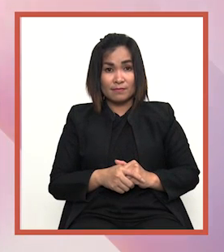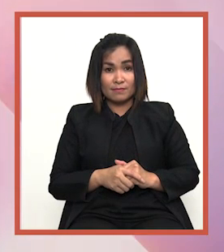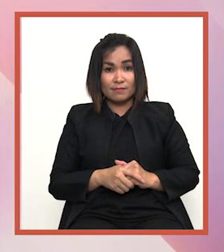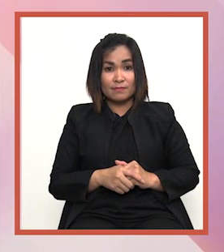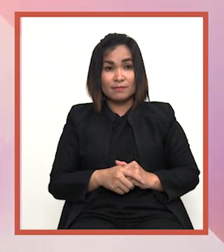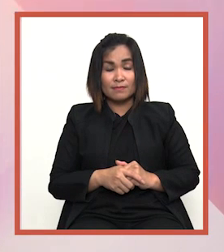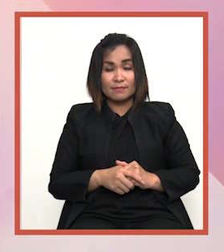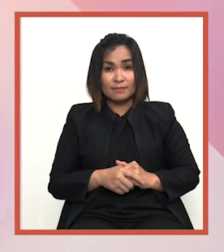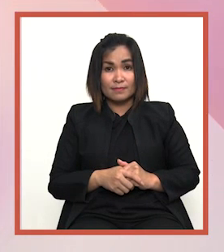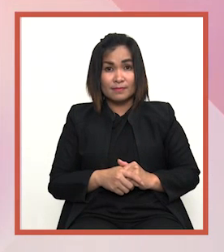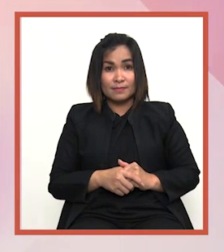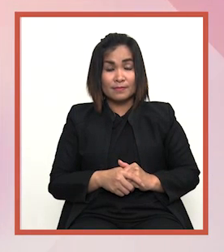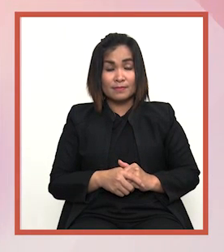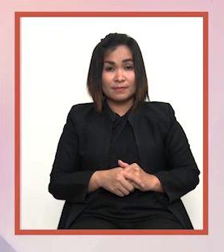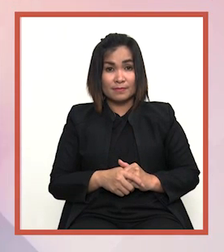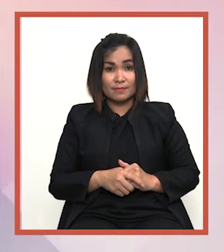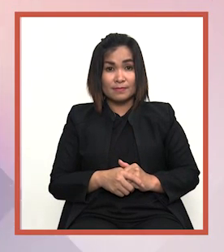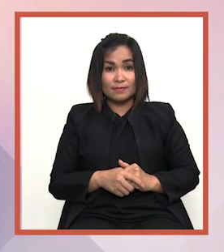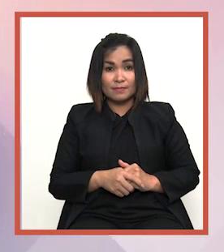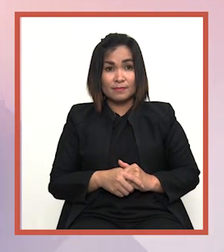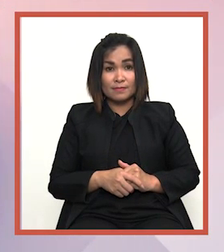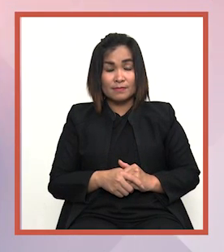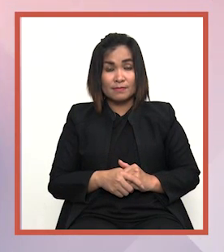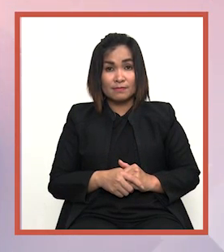สวิตช์3ทาง